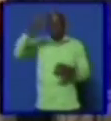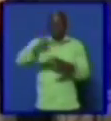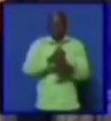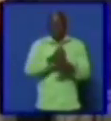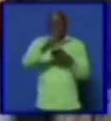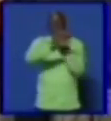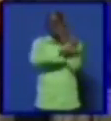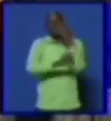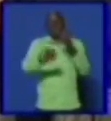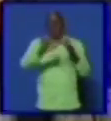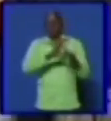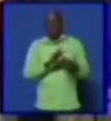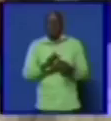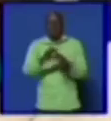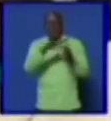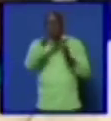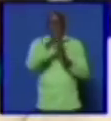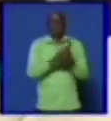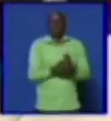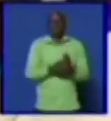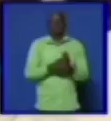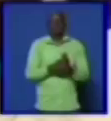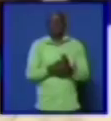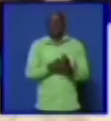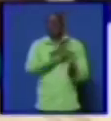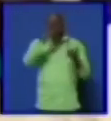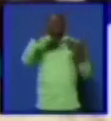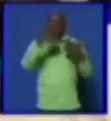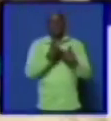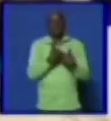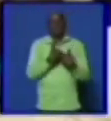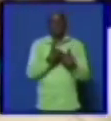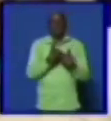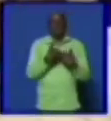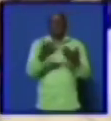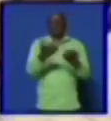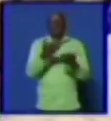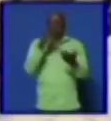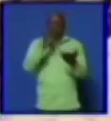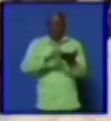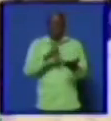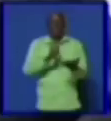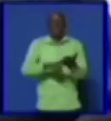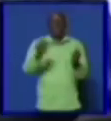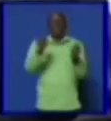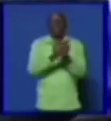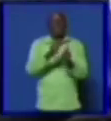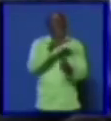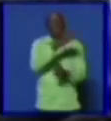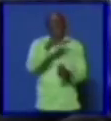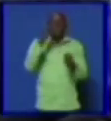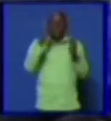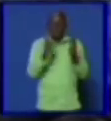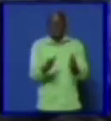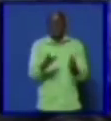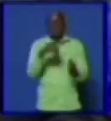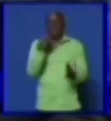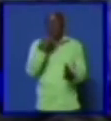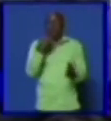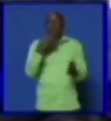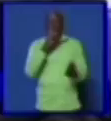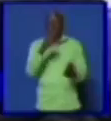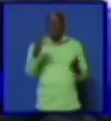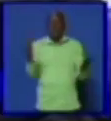et de la coopération. Oui, j'ai voulu discuter avec les Burkinabés qui sont